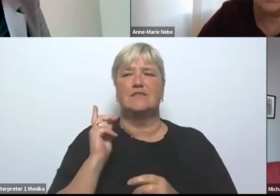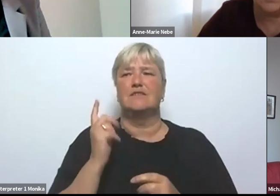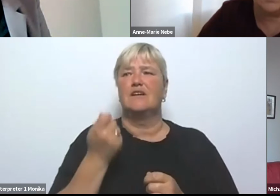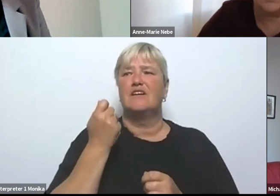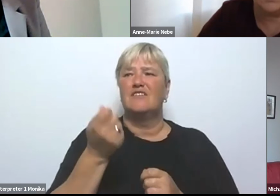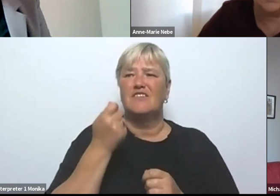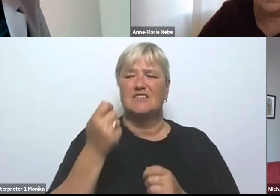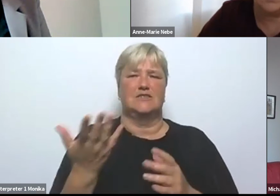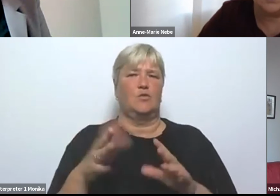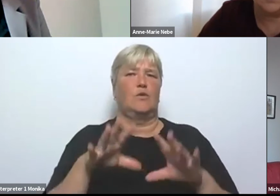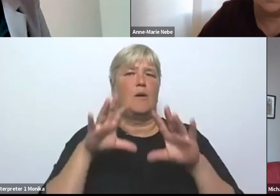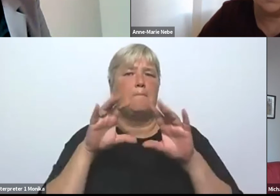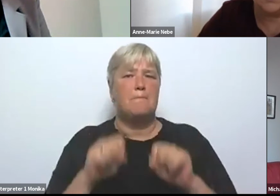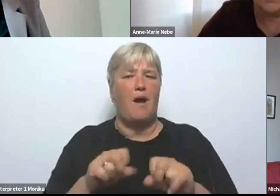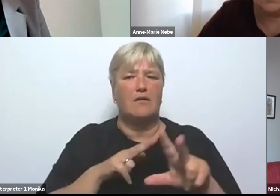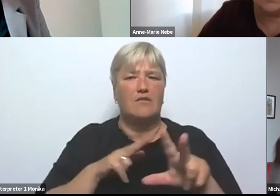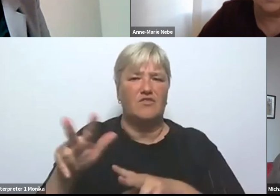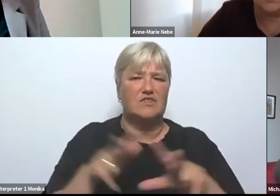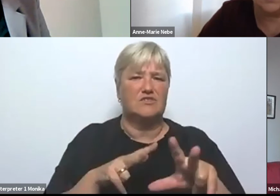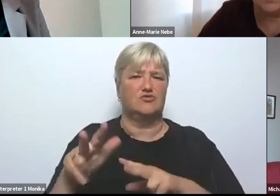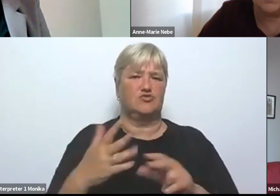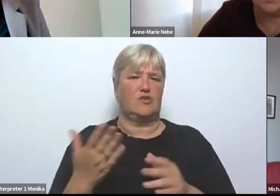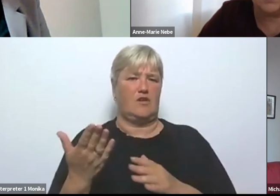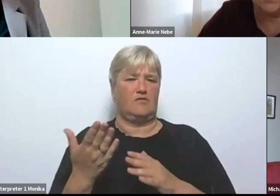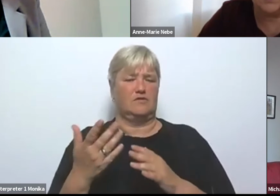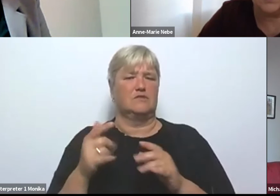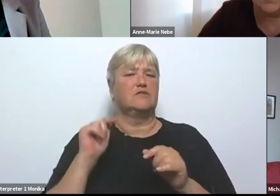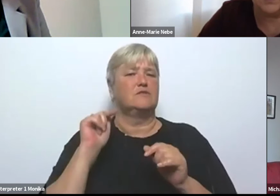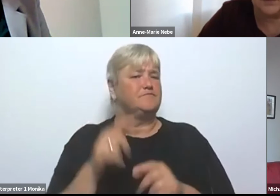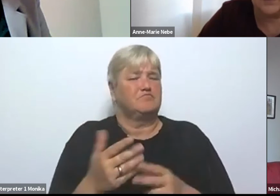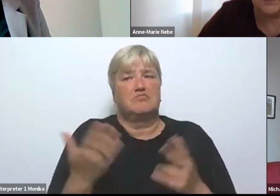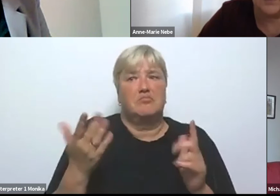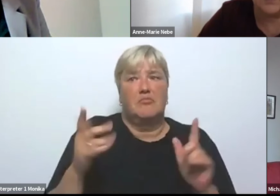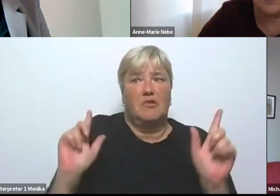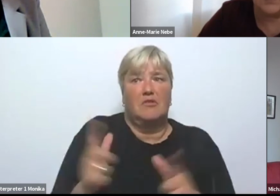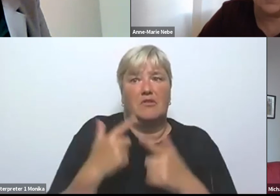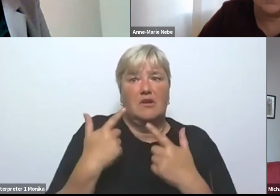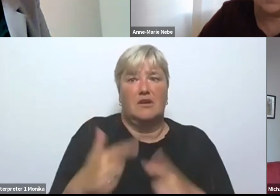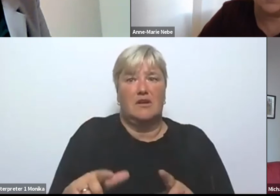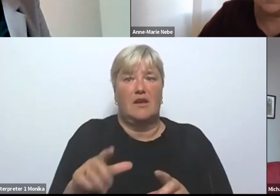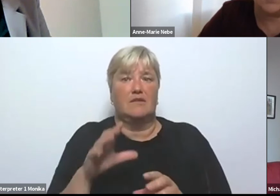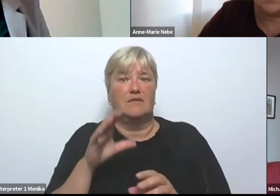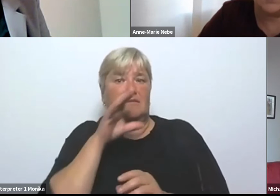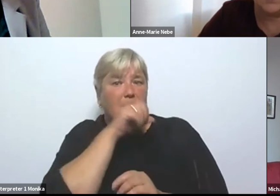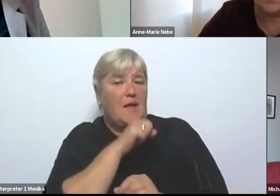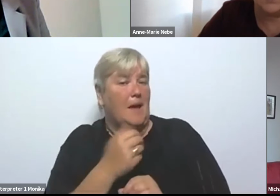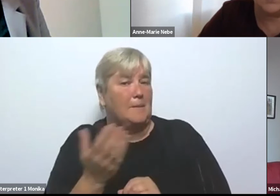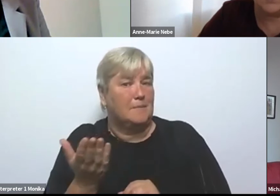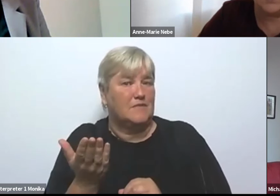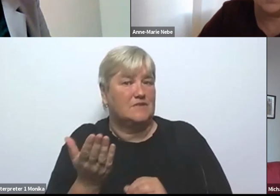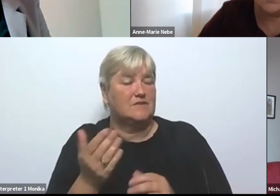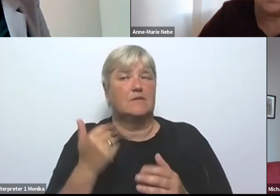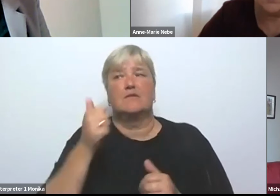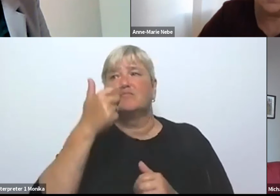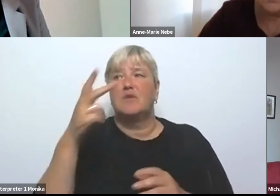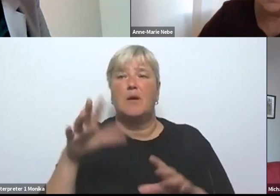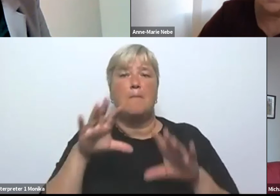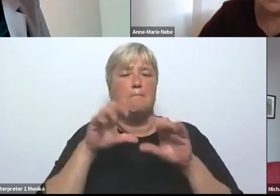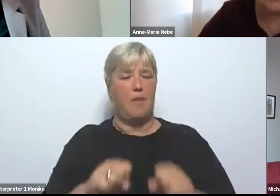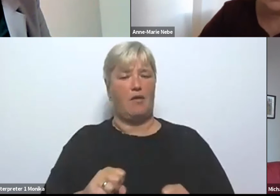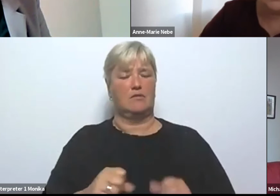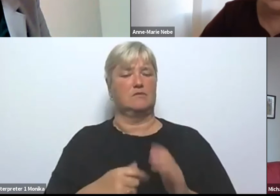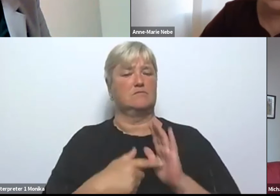fehlt die Bankwirtschaft. Ich meine, Digital Payment ist nun wirklich kein Geheimfach mehr. Und wie manche Banken sich aufstellen